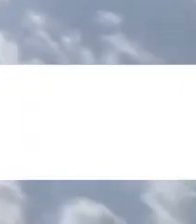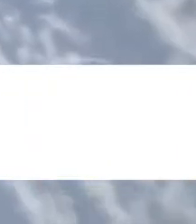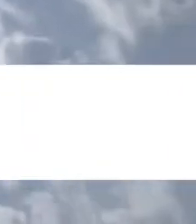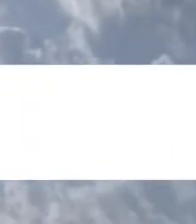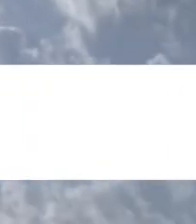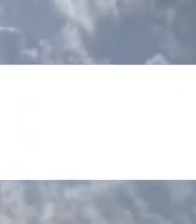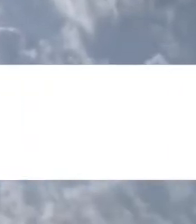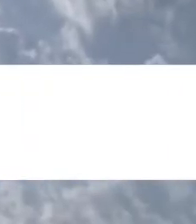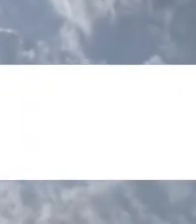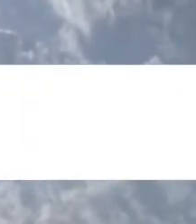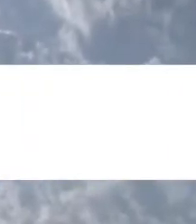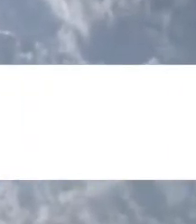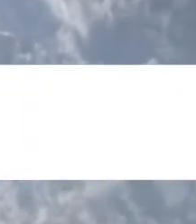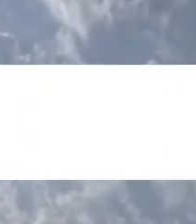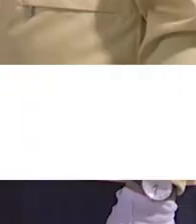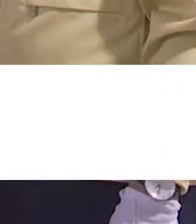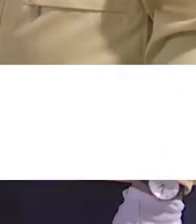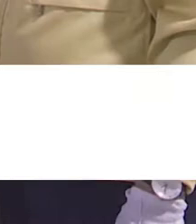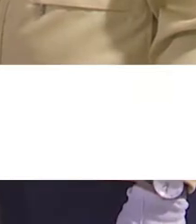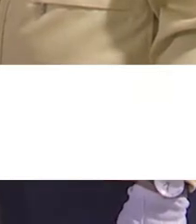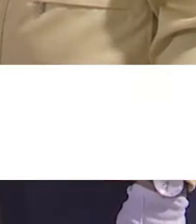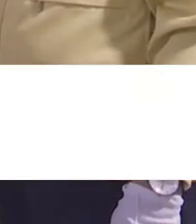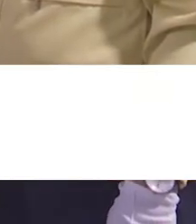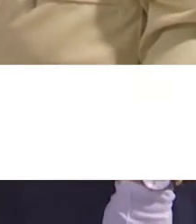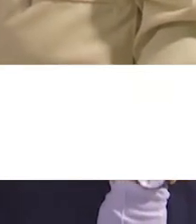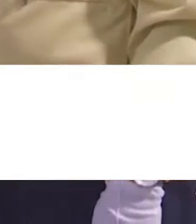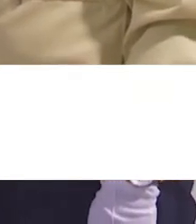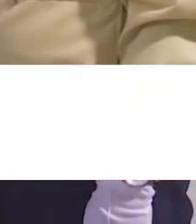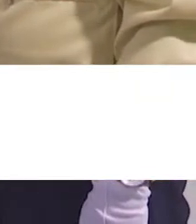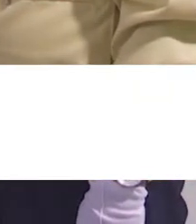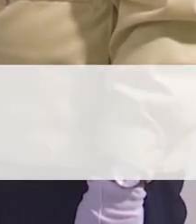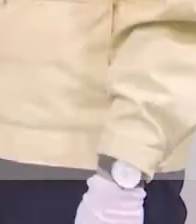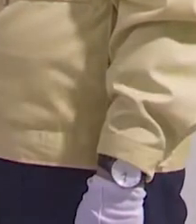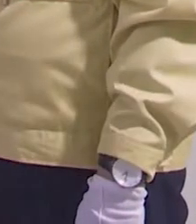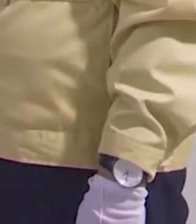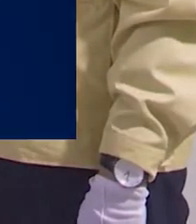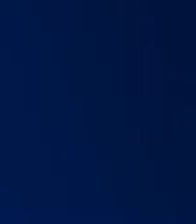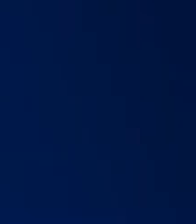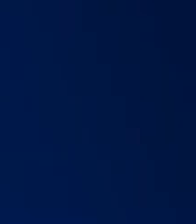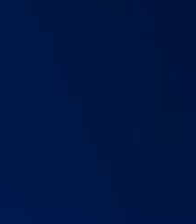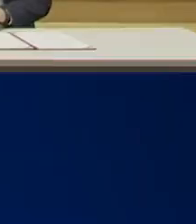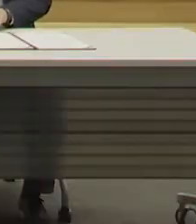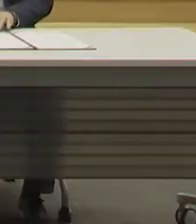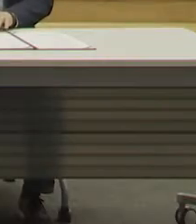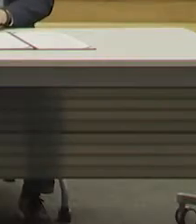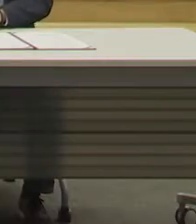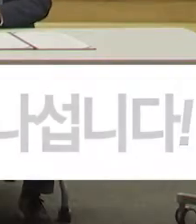강서구가 오는 10월 15일까지 여름철 종합대책을 마련하고 시행에 들어갑니다.